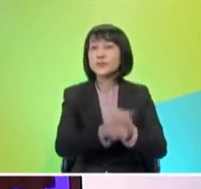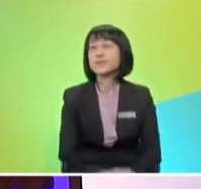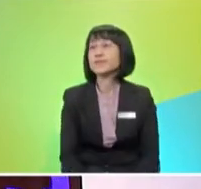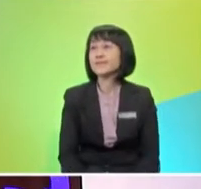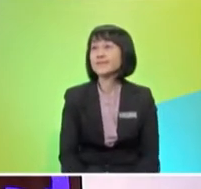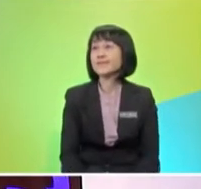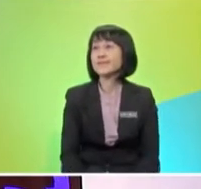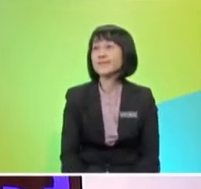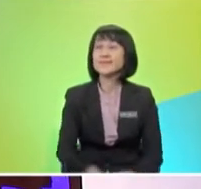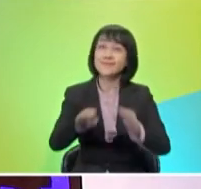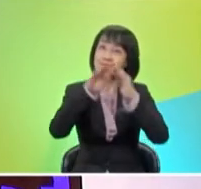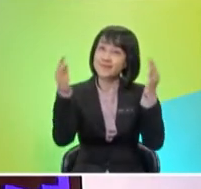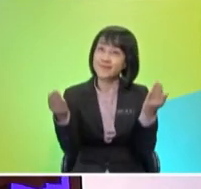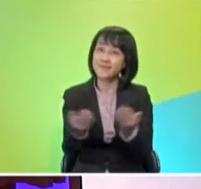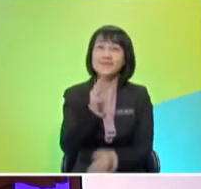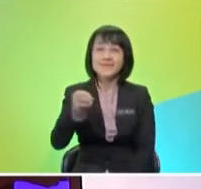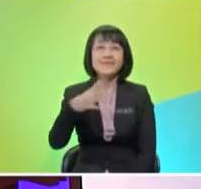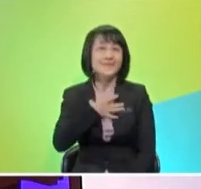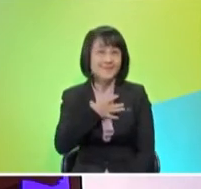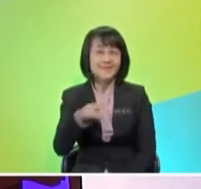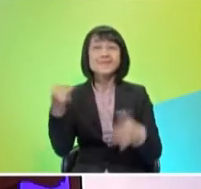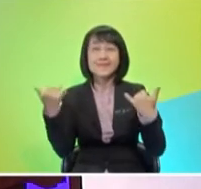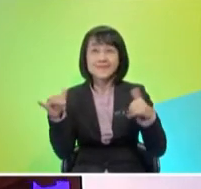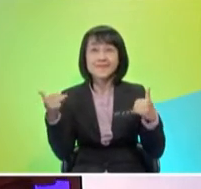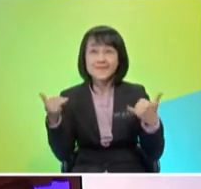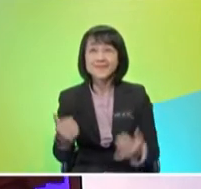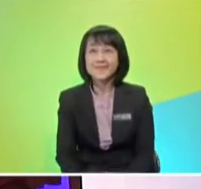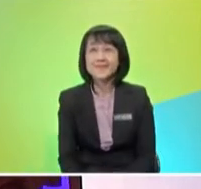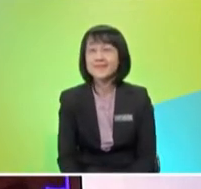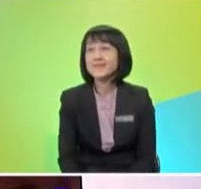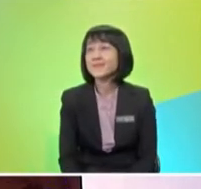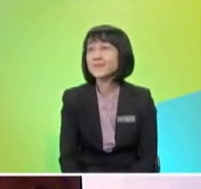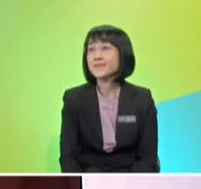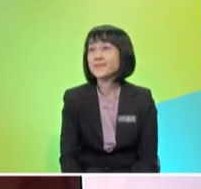permainan kegemaran murid-murid dekat sekolah